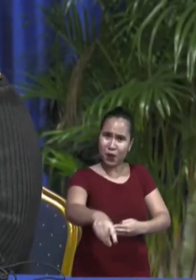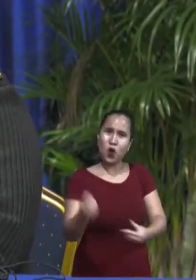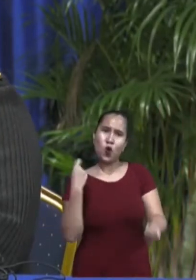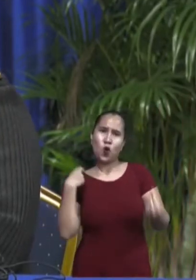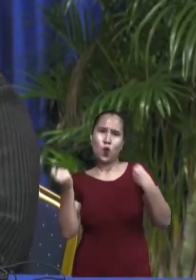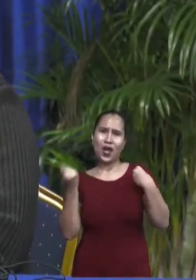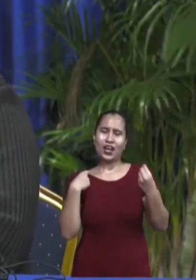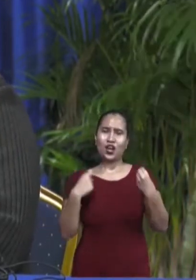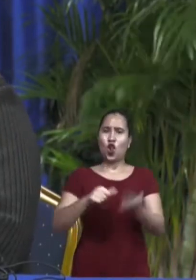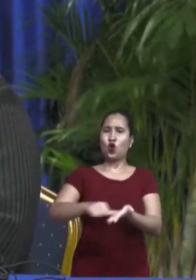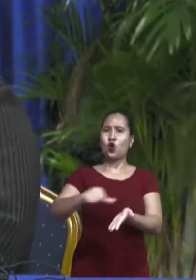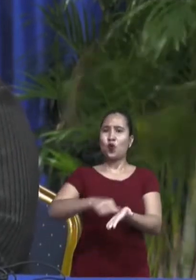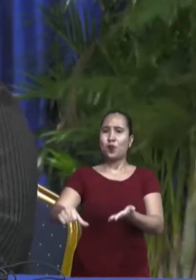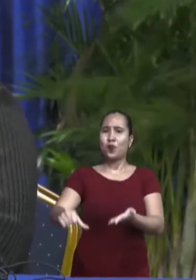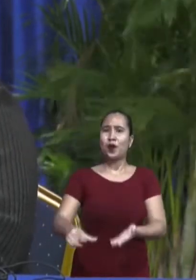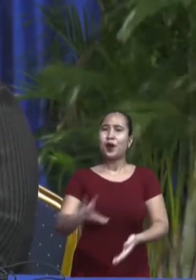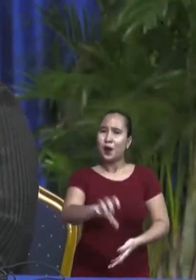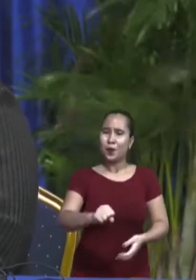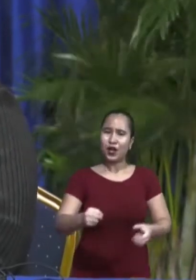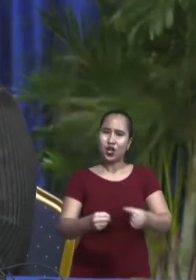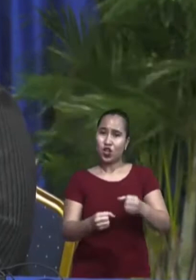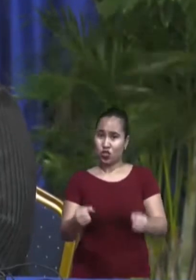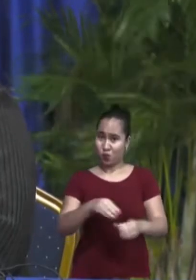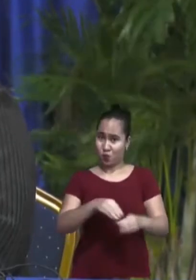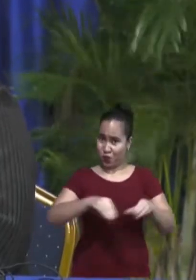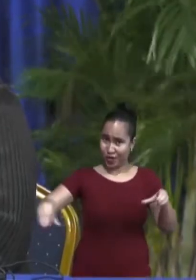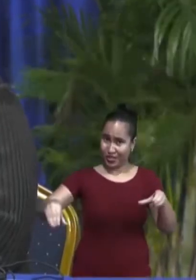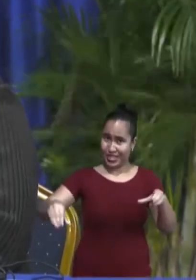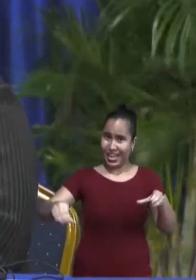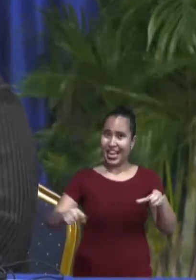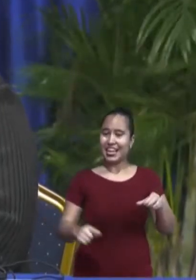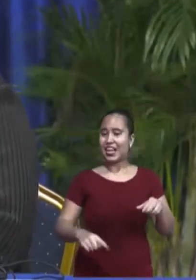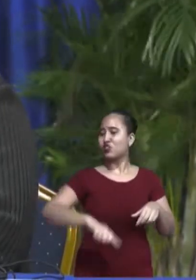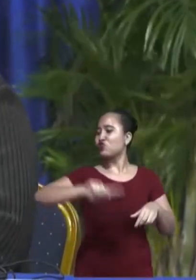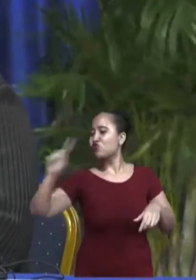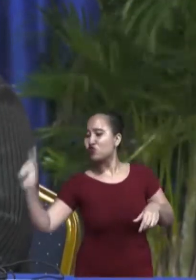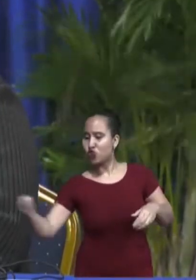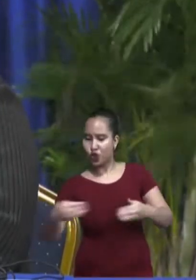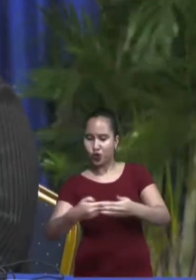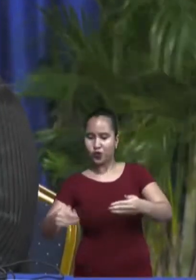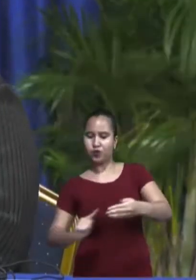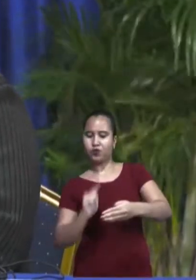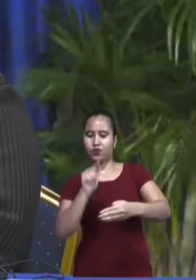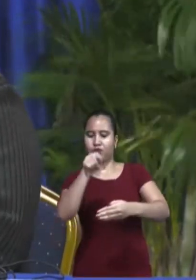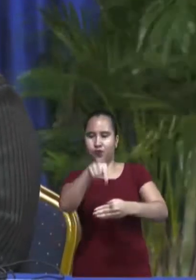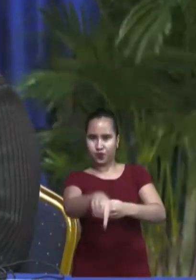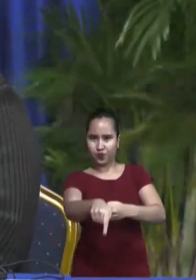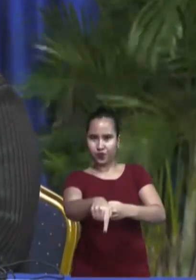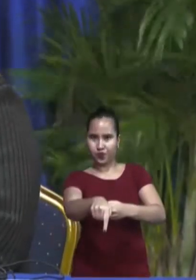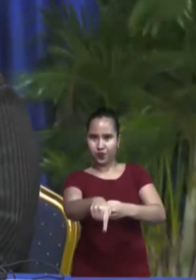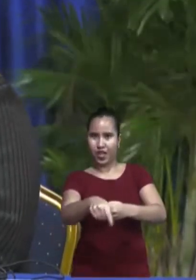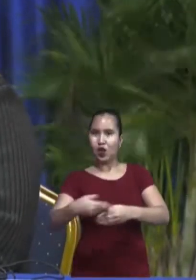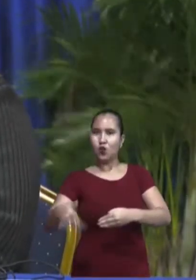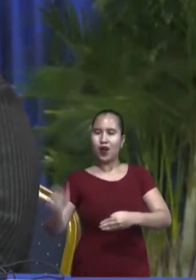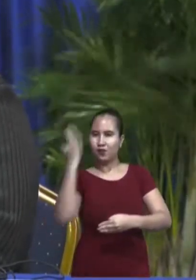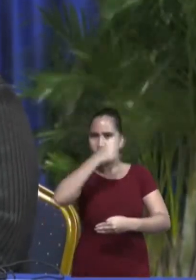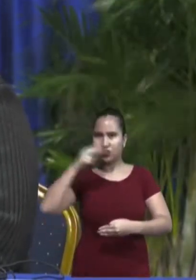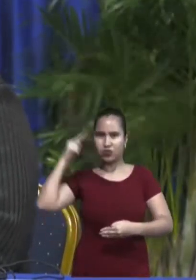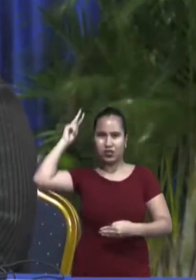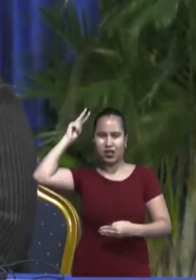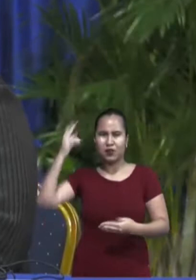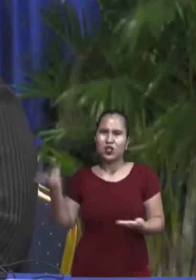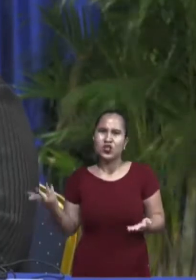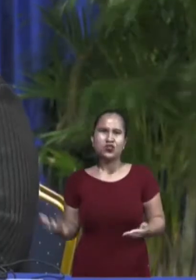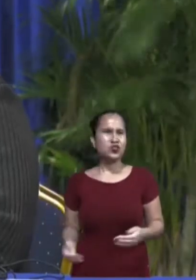en dan pakken ze weer de bus en dan gaan ze terug en dan steken ze weer over. Dus je begrijpt, eigenlijk heeft men lak aan de zaken die wij